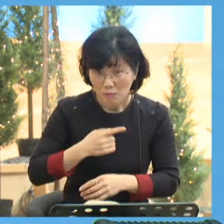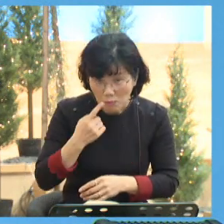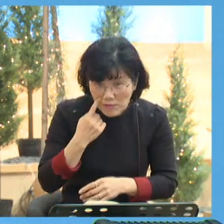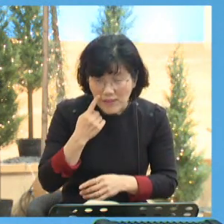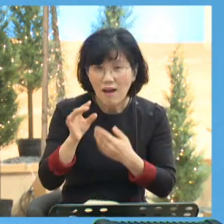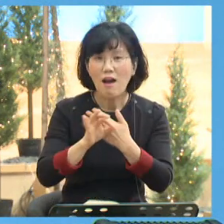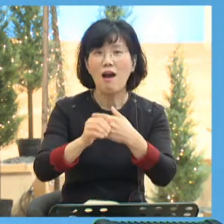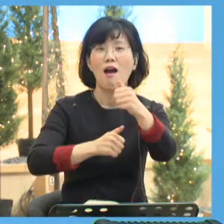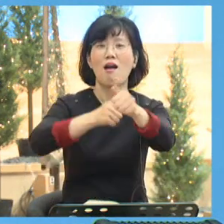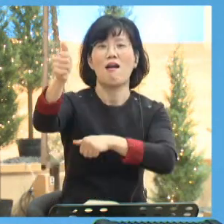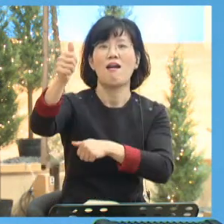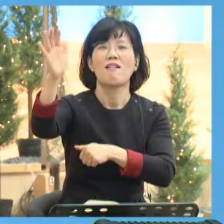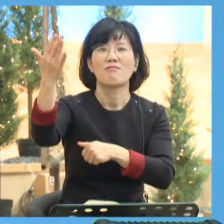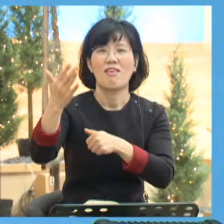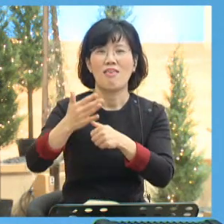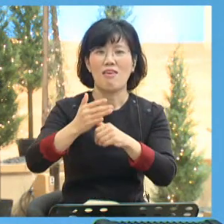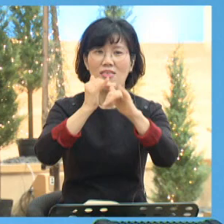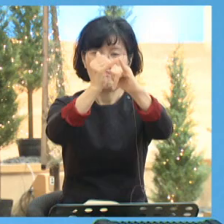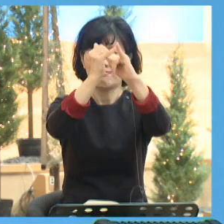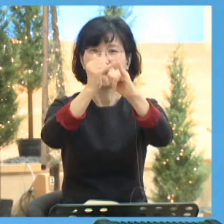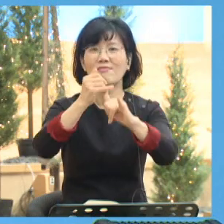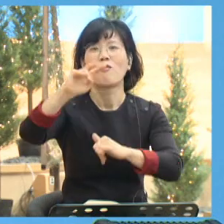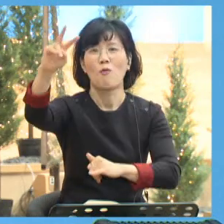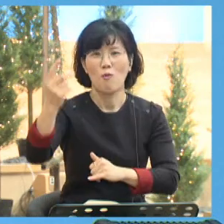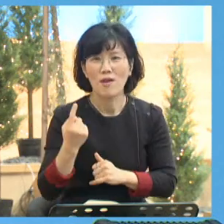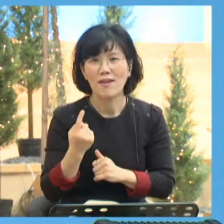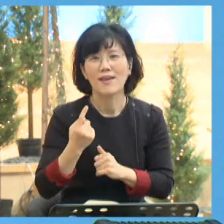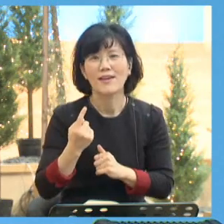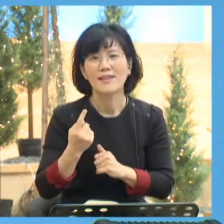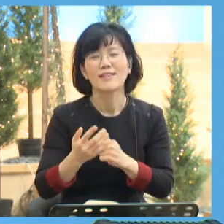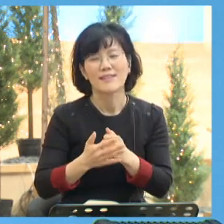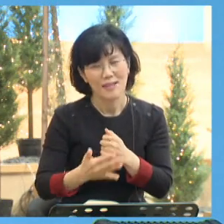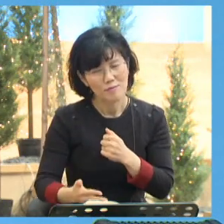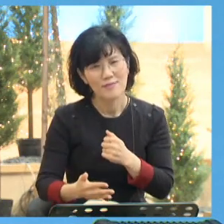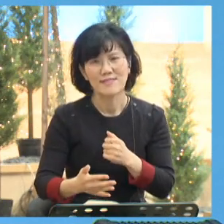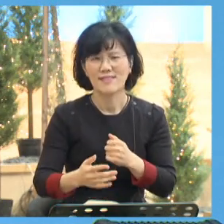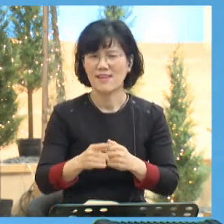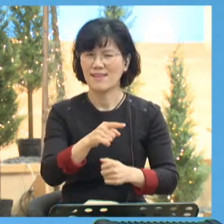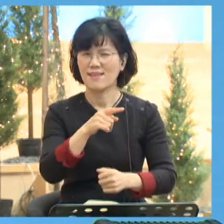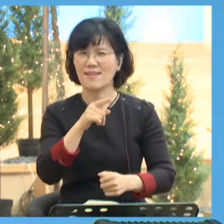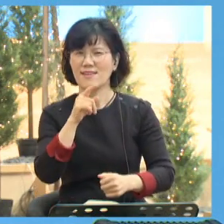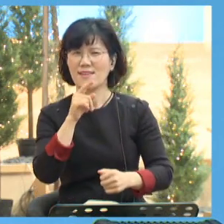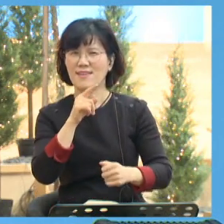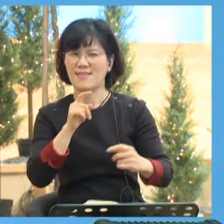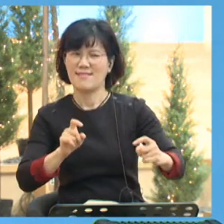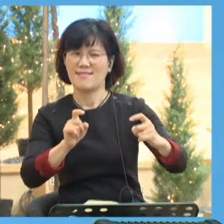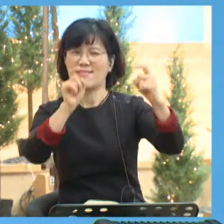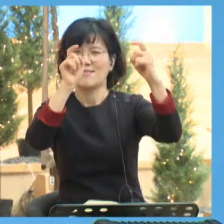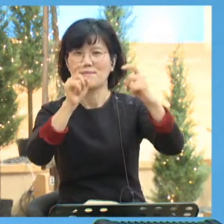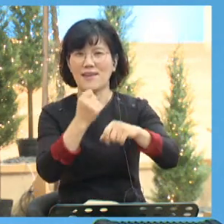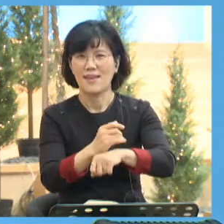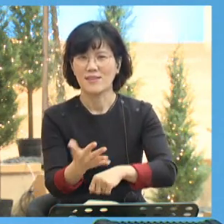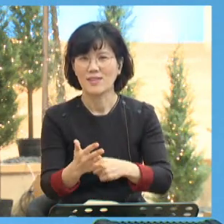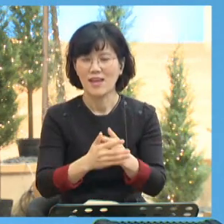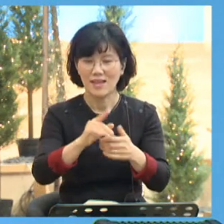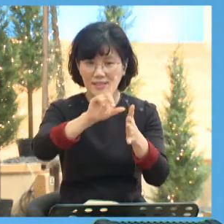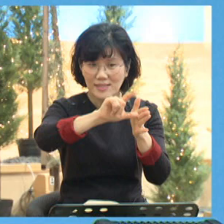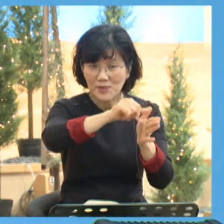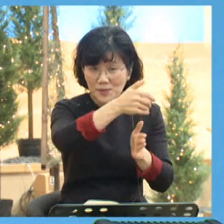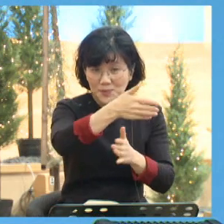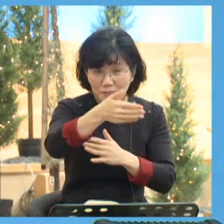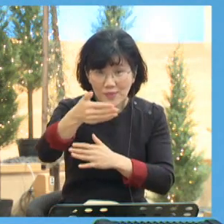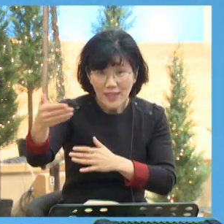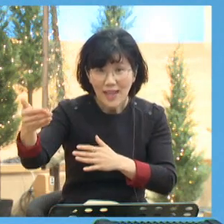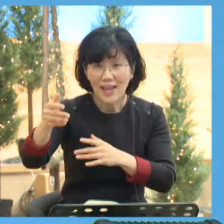벌여 성 정도를 올리는 거예요 그래서 시비를 거는 거죠 또 세월이 좀 지났습니다